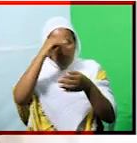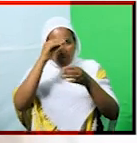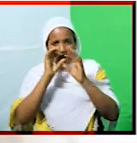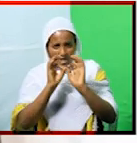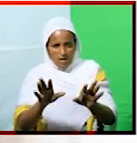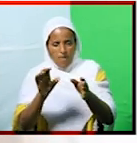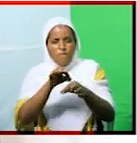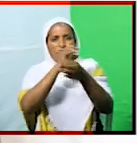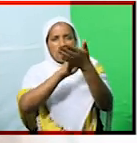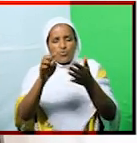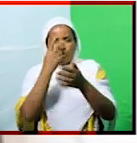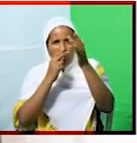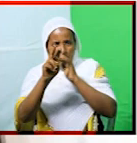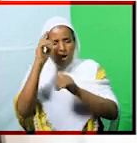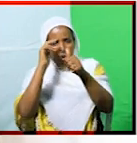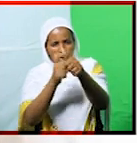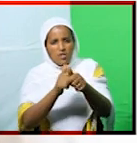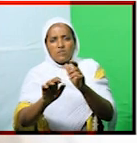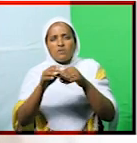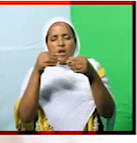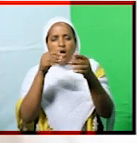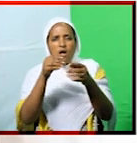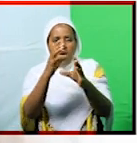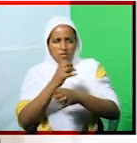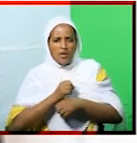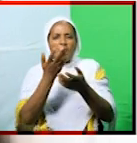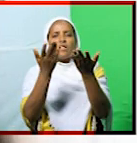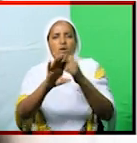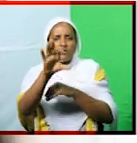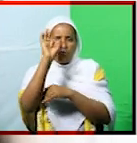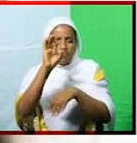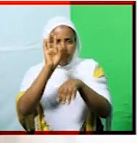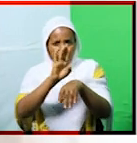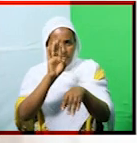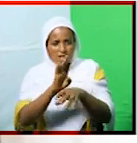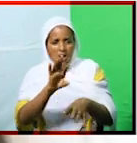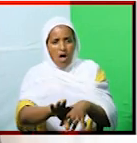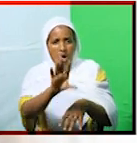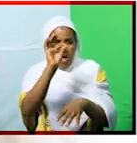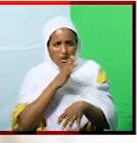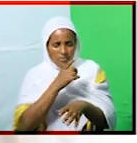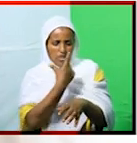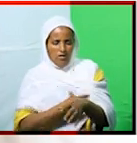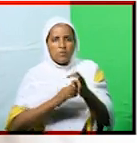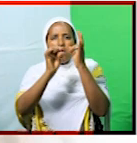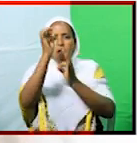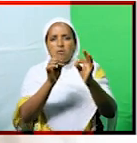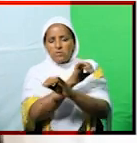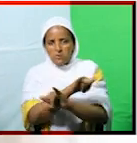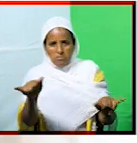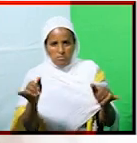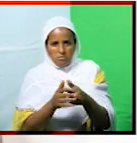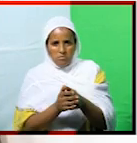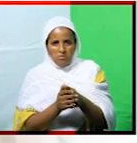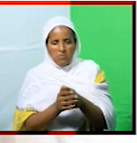መንፈስ ቅዱስ ለነቢያት ለሐዋርያት ያልገ ከየት አገኘው? ከቤተ ክርስቲያን ካላገኘው ልብ ወለድ ነው ማለት ነው።